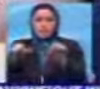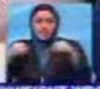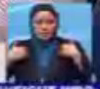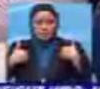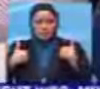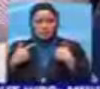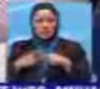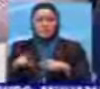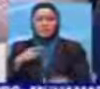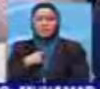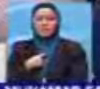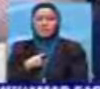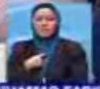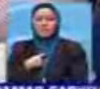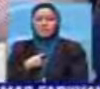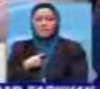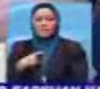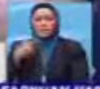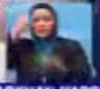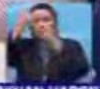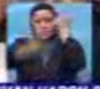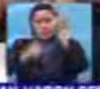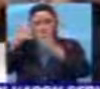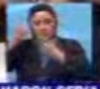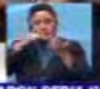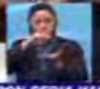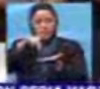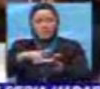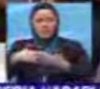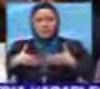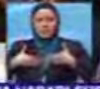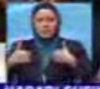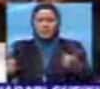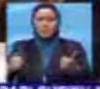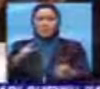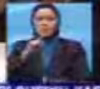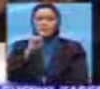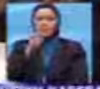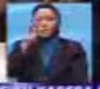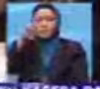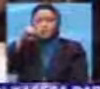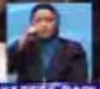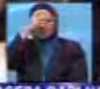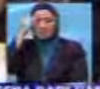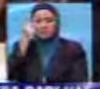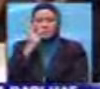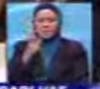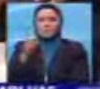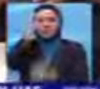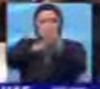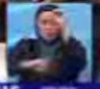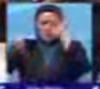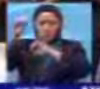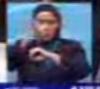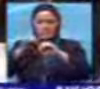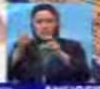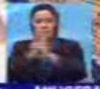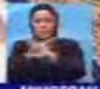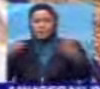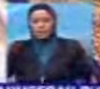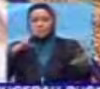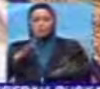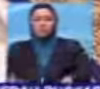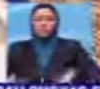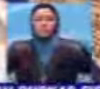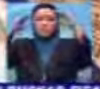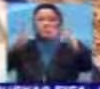Beliau melawat Pusat Latihan Kesihatan Tumpat dan meninjau kesiapsiagaan jabatan tersebut menghadapi banjir. Dan kemudiannya bergerak ke Sekolah Kebangsaan Seri